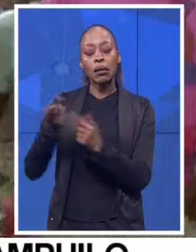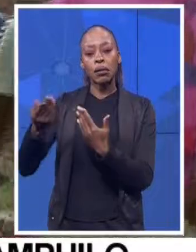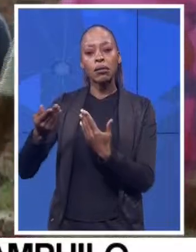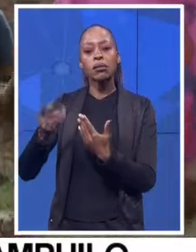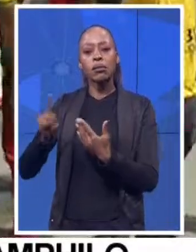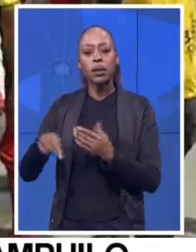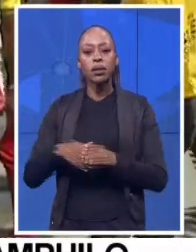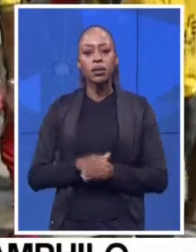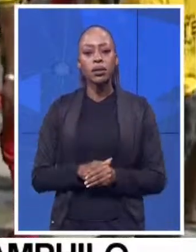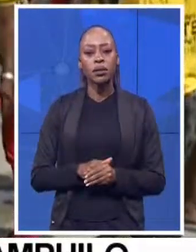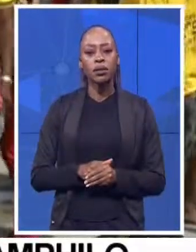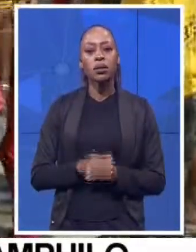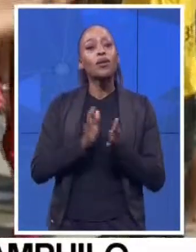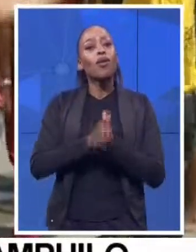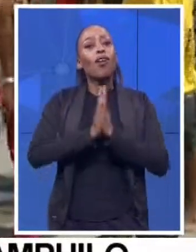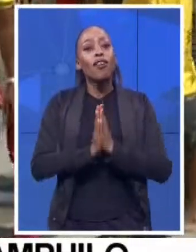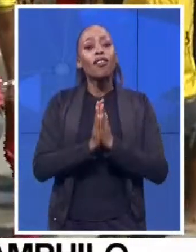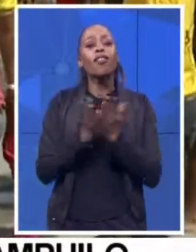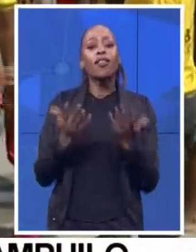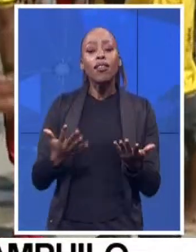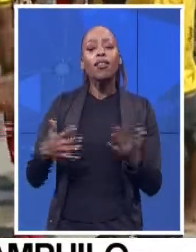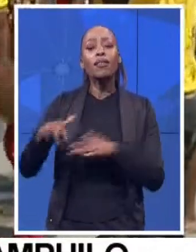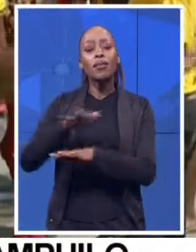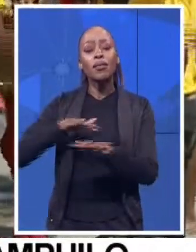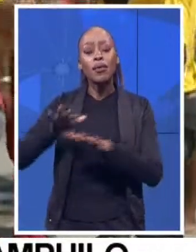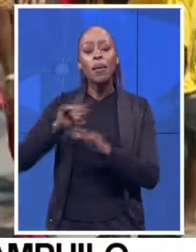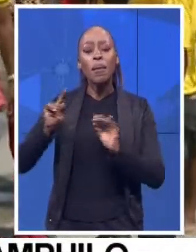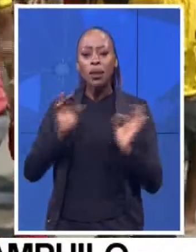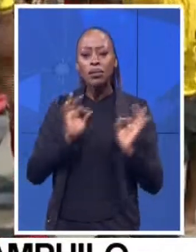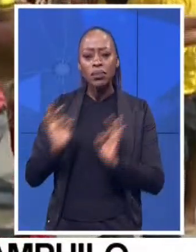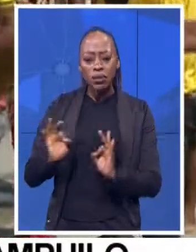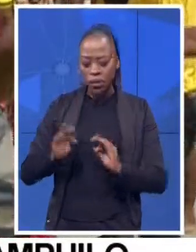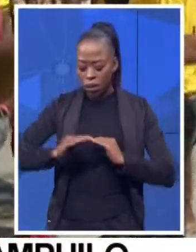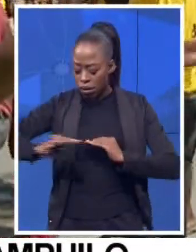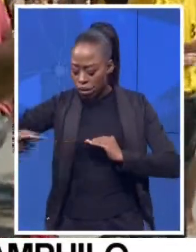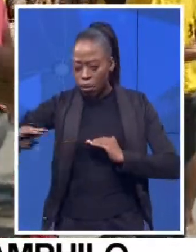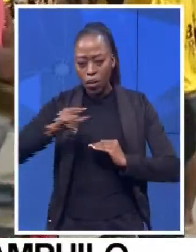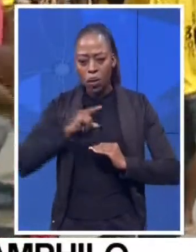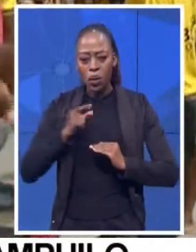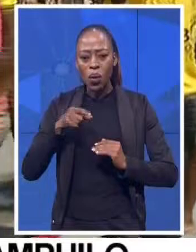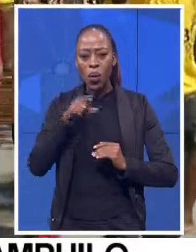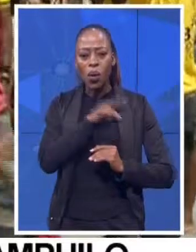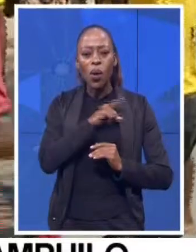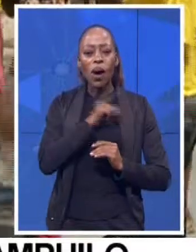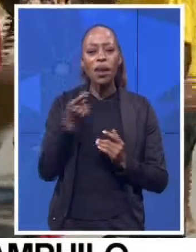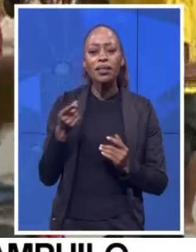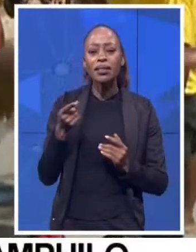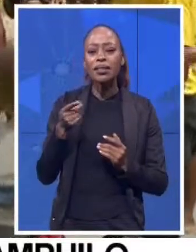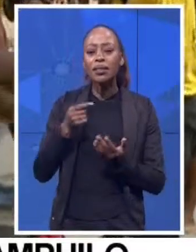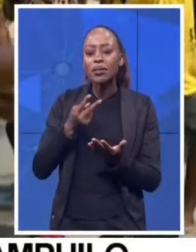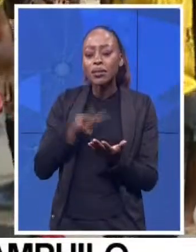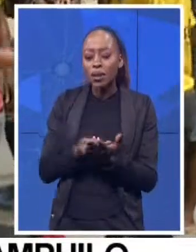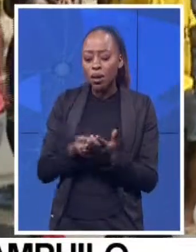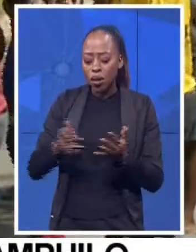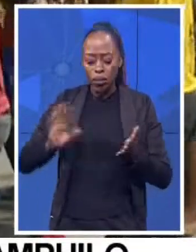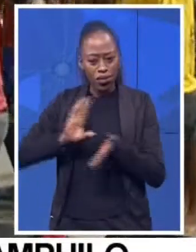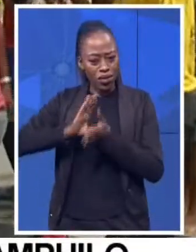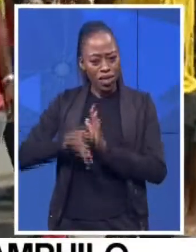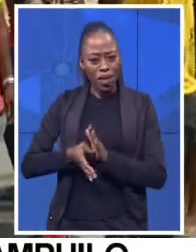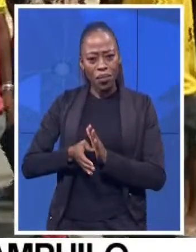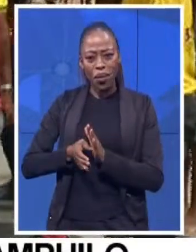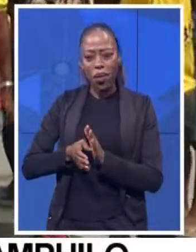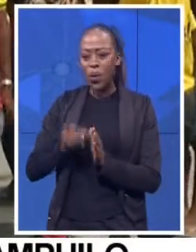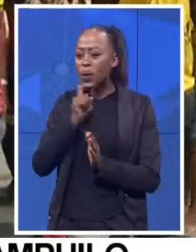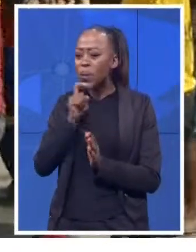lokuningi ethi sikhosta ukuthi lendzawo ibe ne full fencing. Sifuna pavement ngoba ma patients with disability akakhona ikuhamba